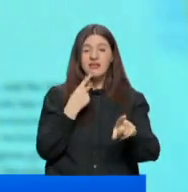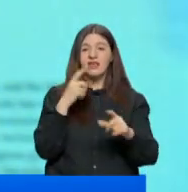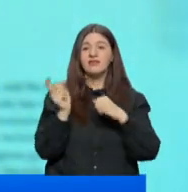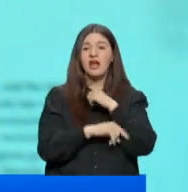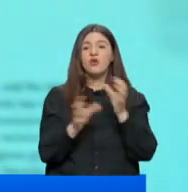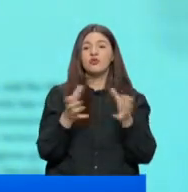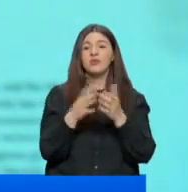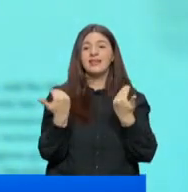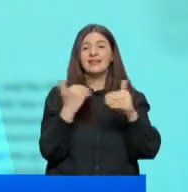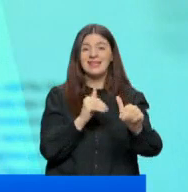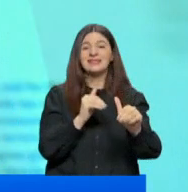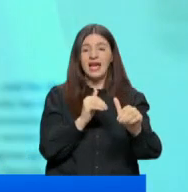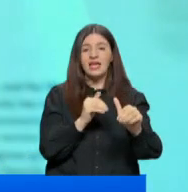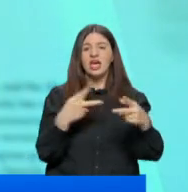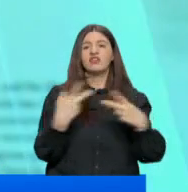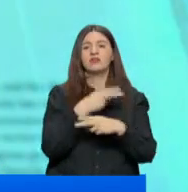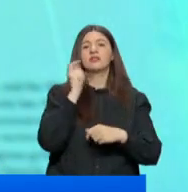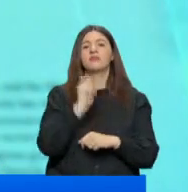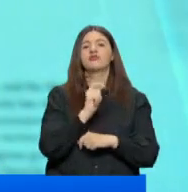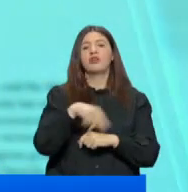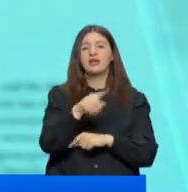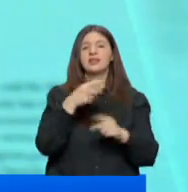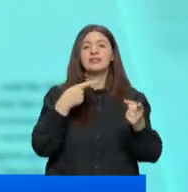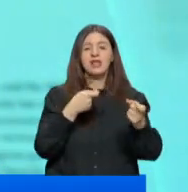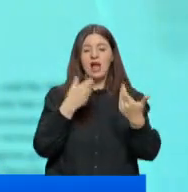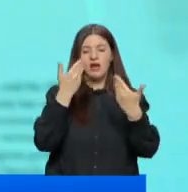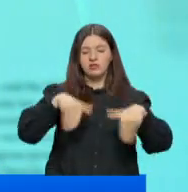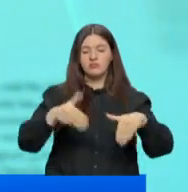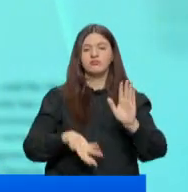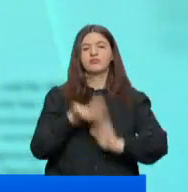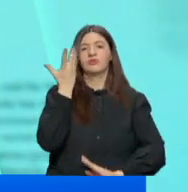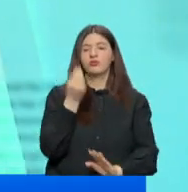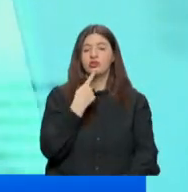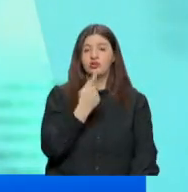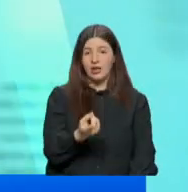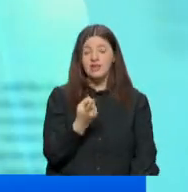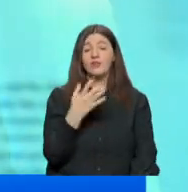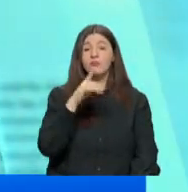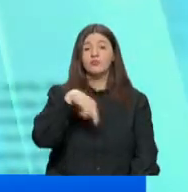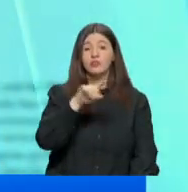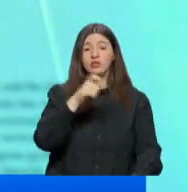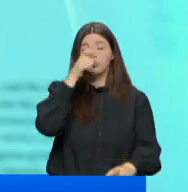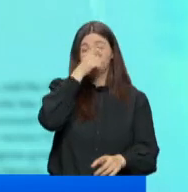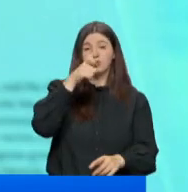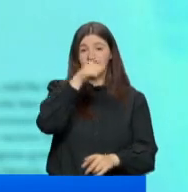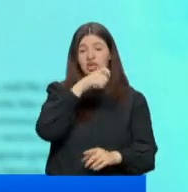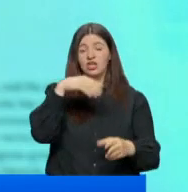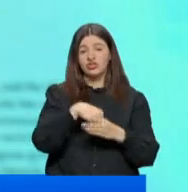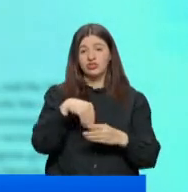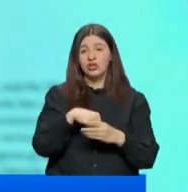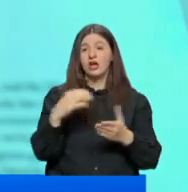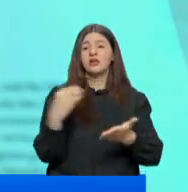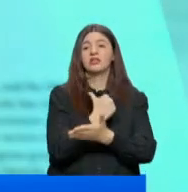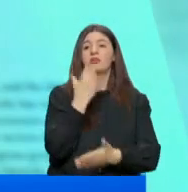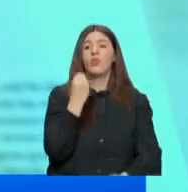terör örgütlerine desteğini keseceklerini, silah ambargosunu kaldıracaklarını yazdı ve bunların Türkiye için